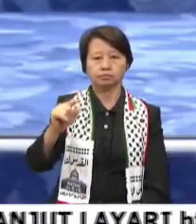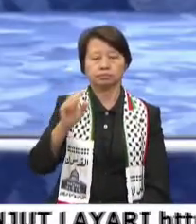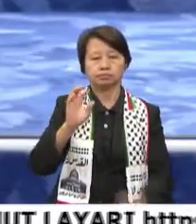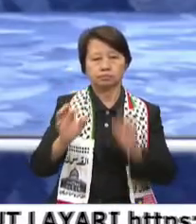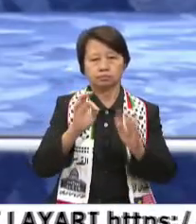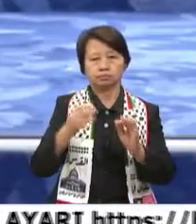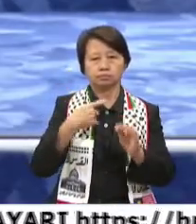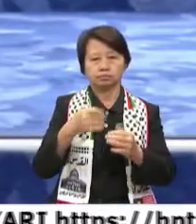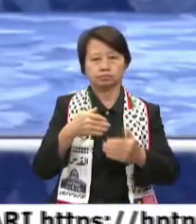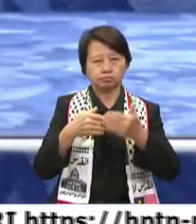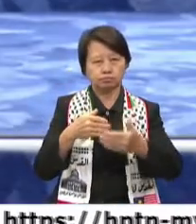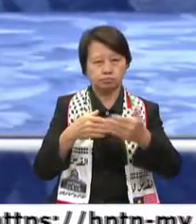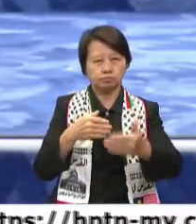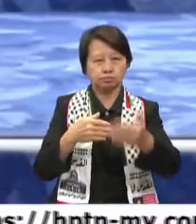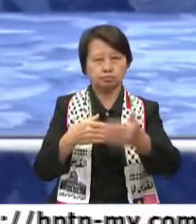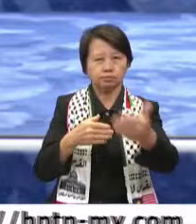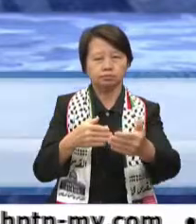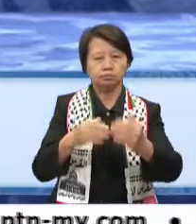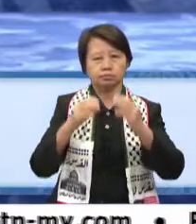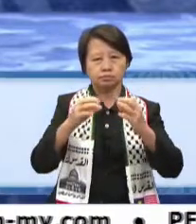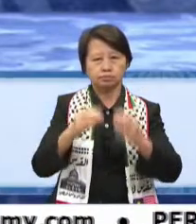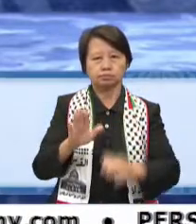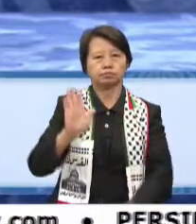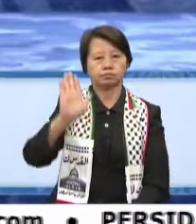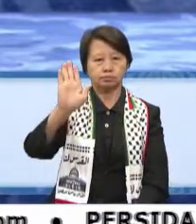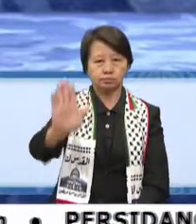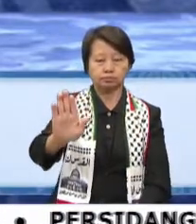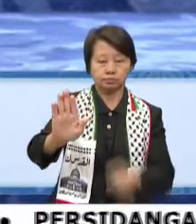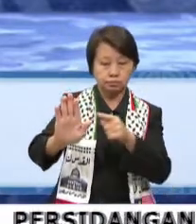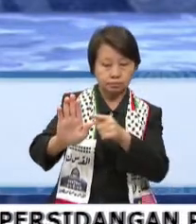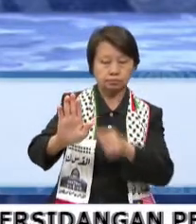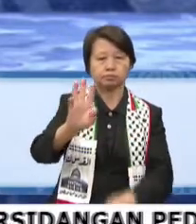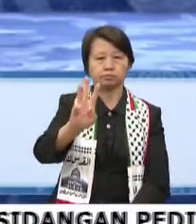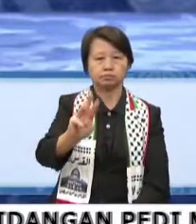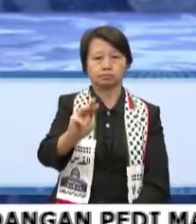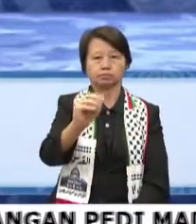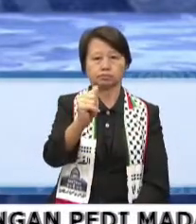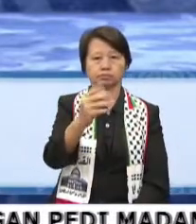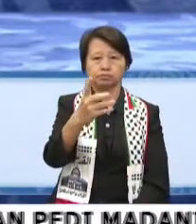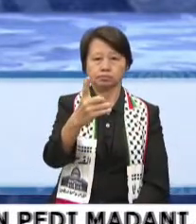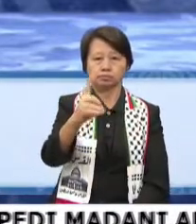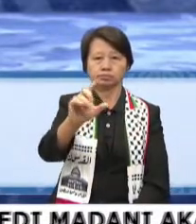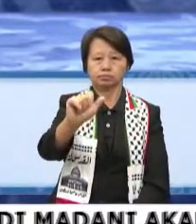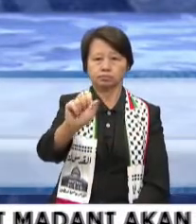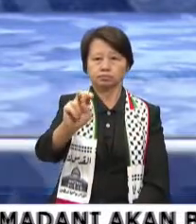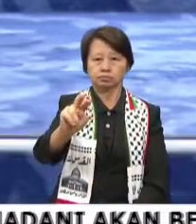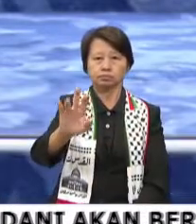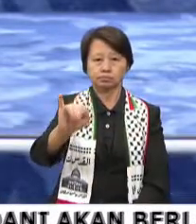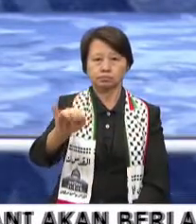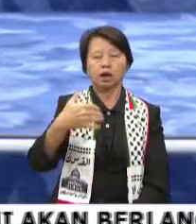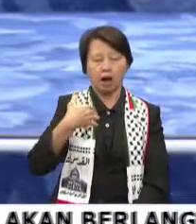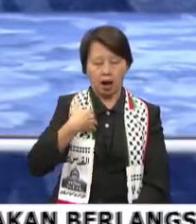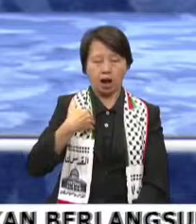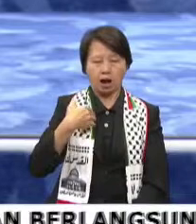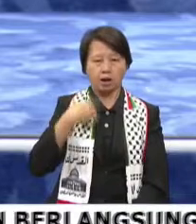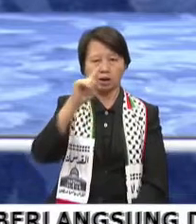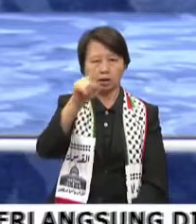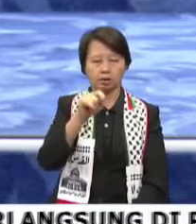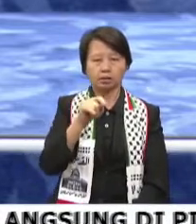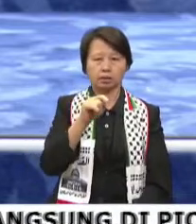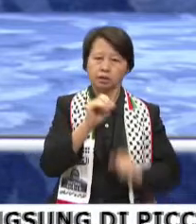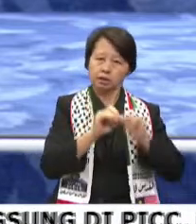ditelusuri pendekatan Madani dia tentunya ada persoalan